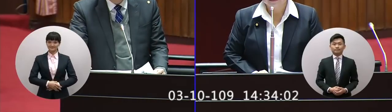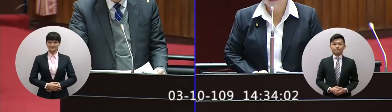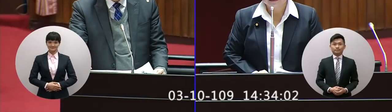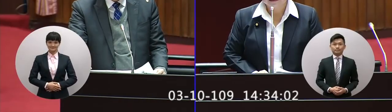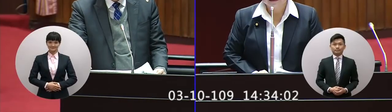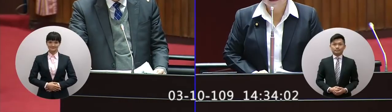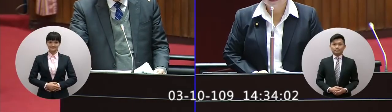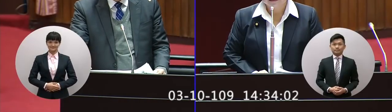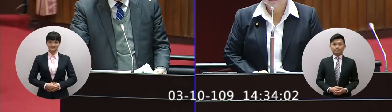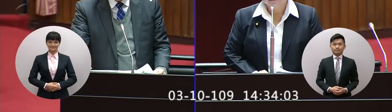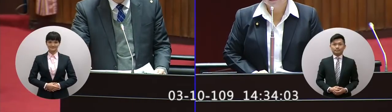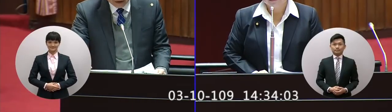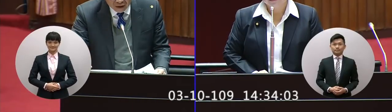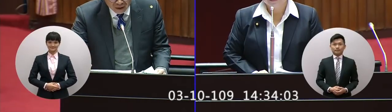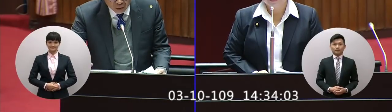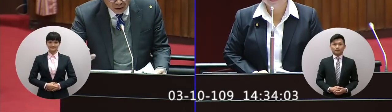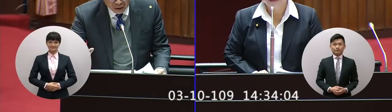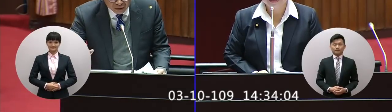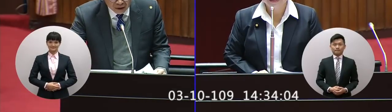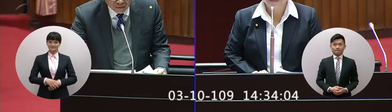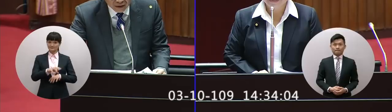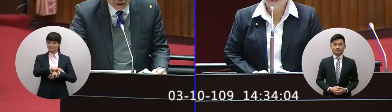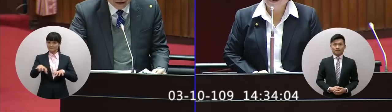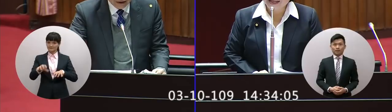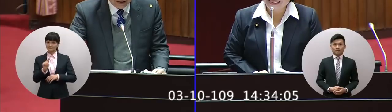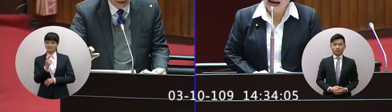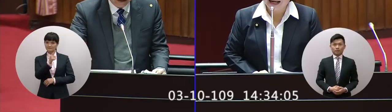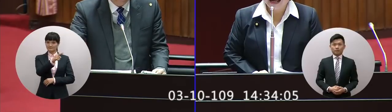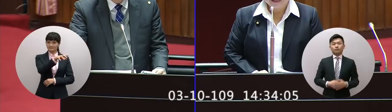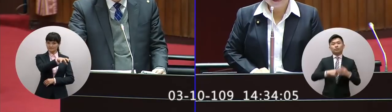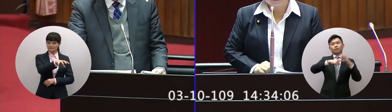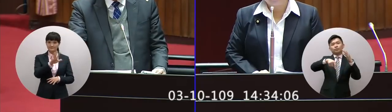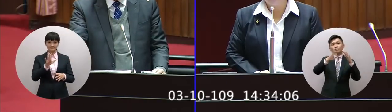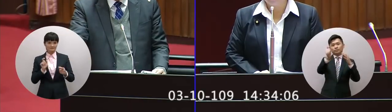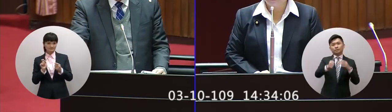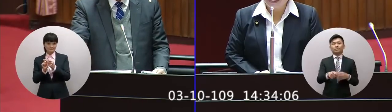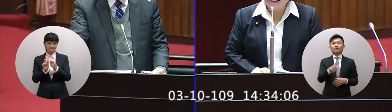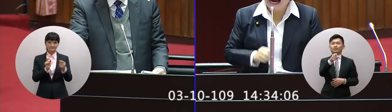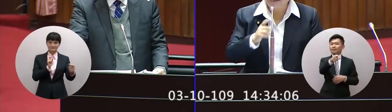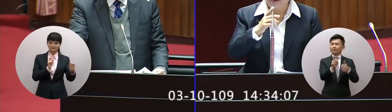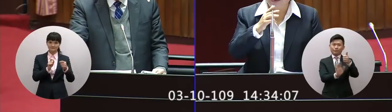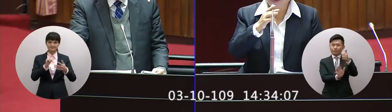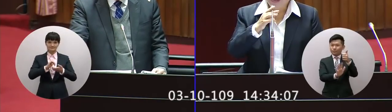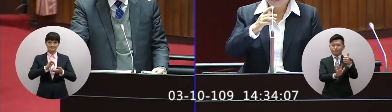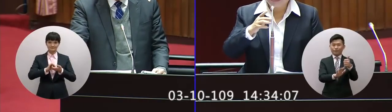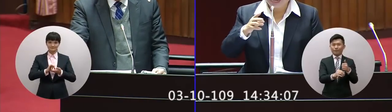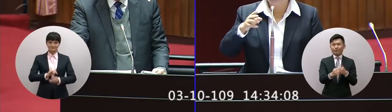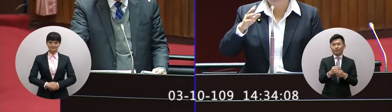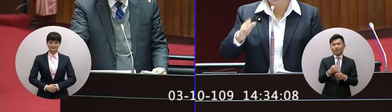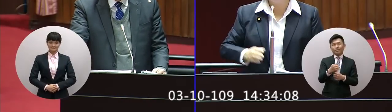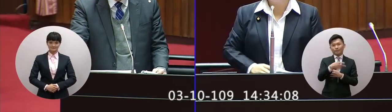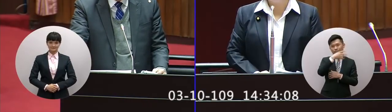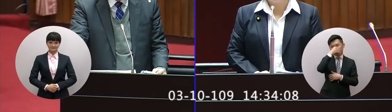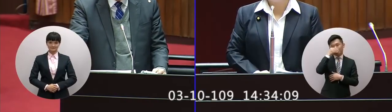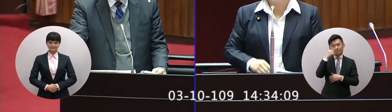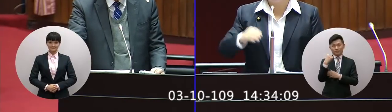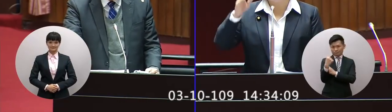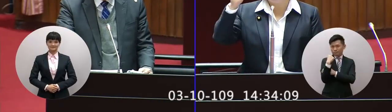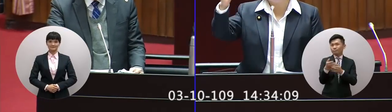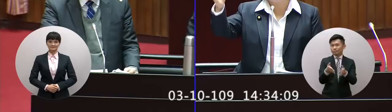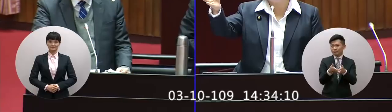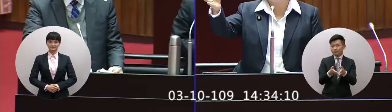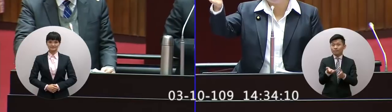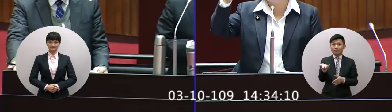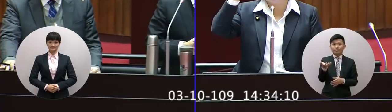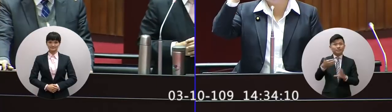理。因为有的地方远，有的地方是。 院长，您的团队可能要加油。刚刚因为